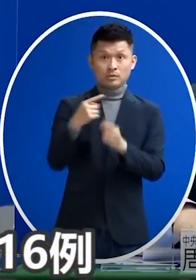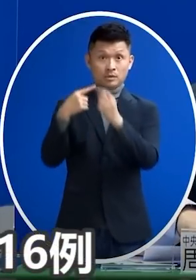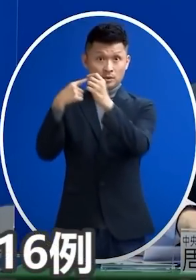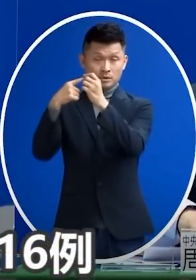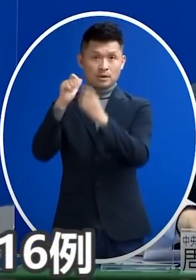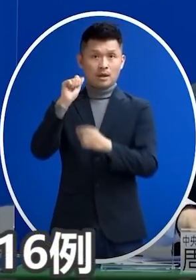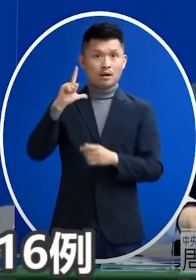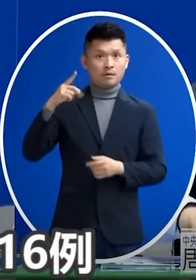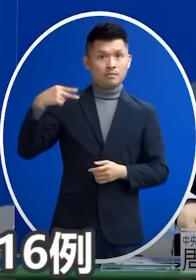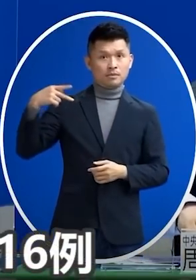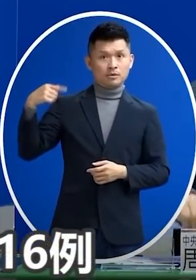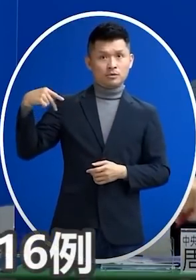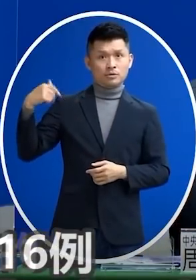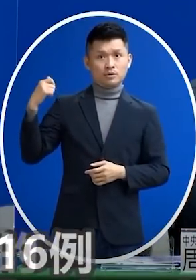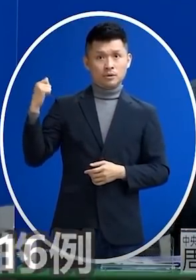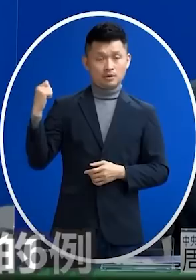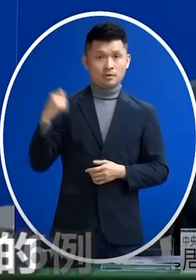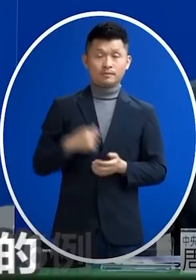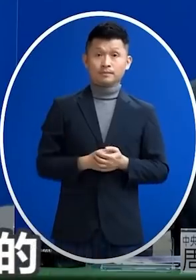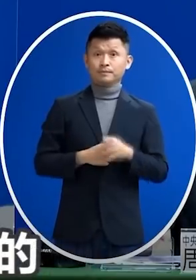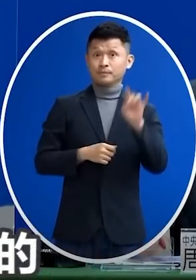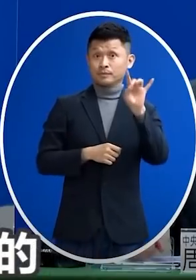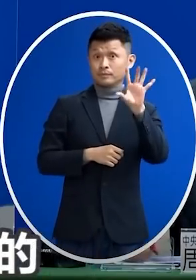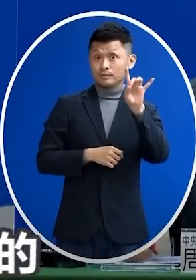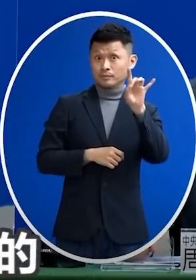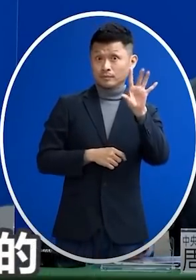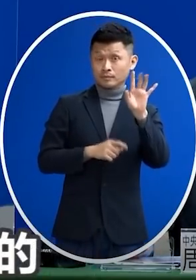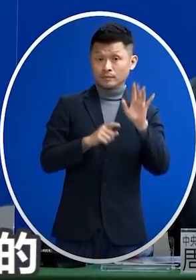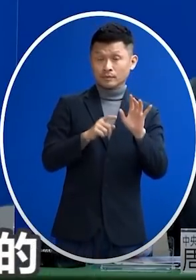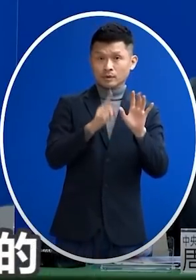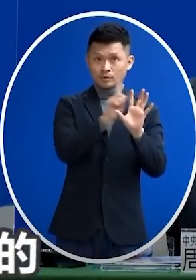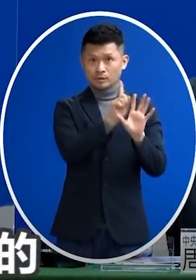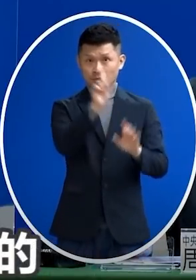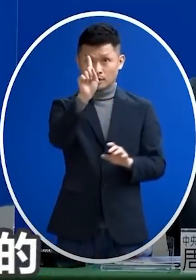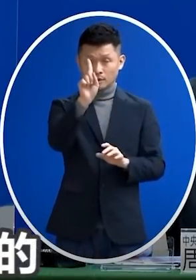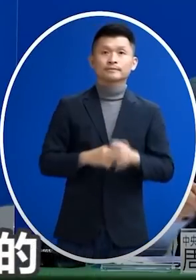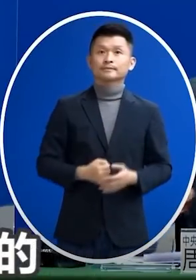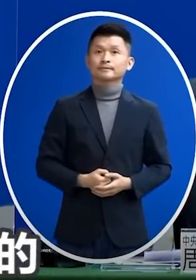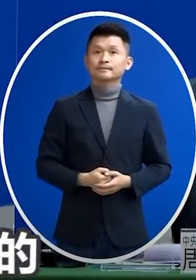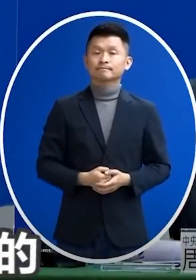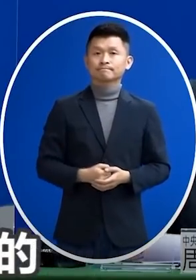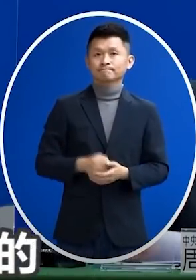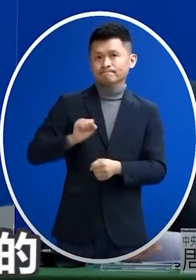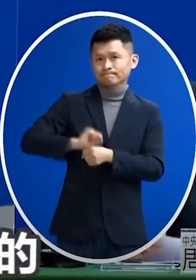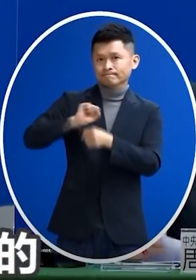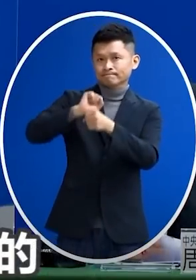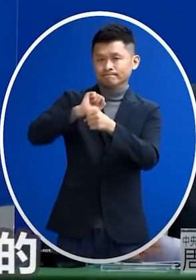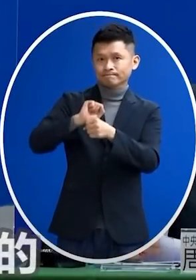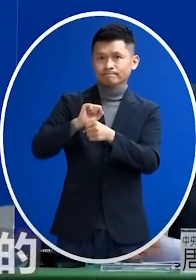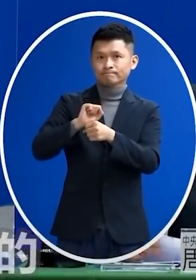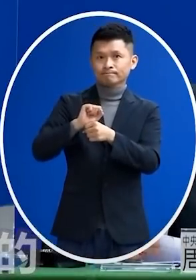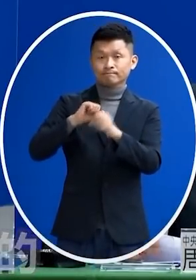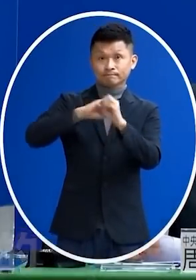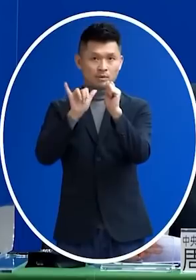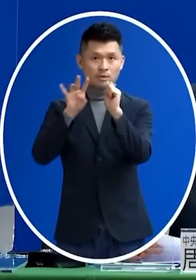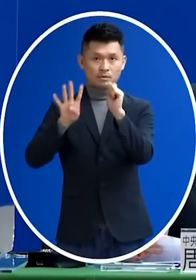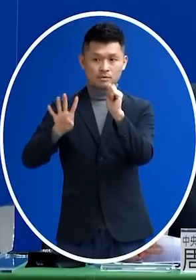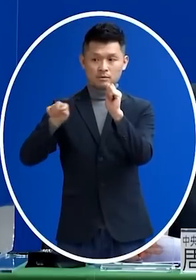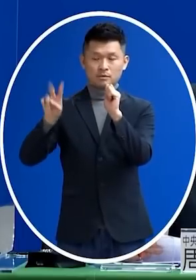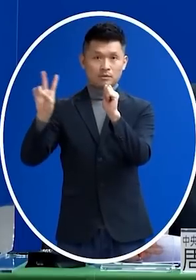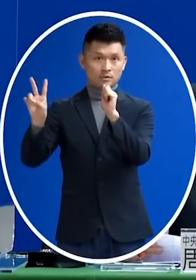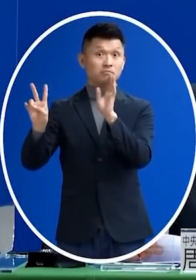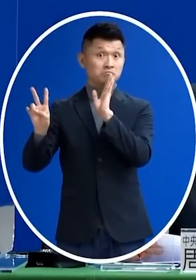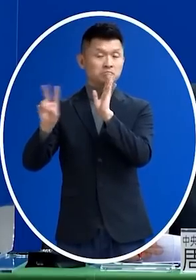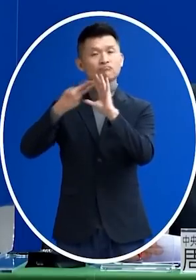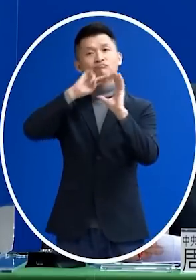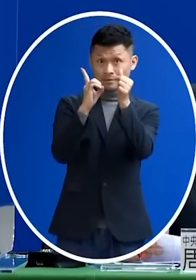Alpha。那这个 Delta 的15例当中，有一例是所谓的 Delta Plus。我们累计现在有2例的这个 Delta Plus 个案，